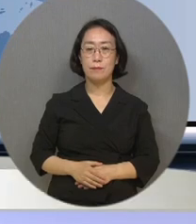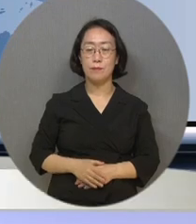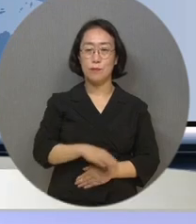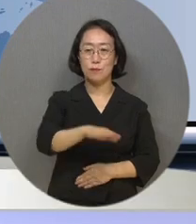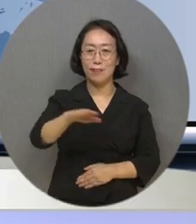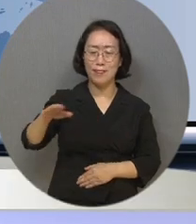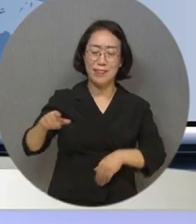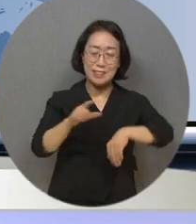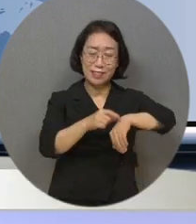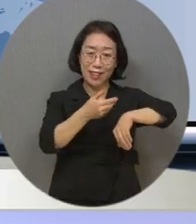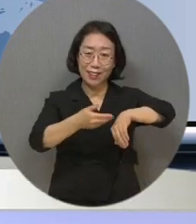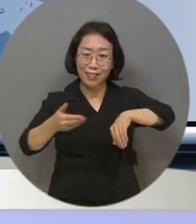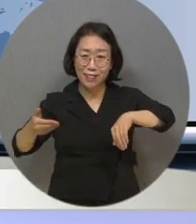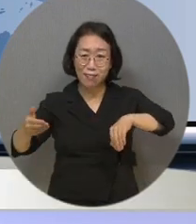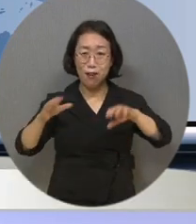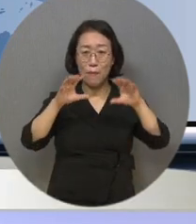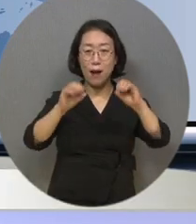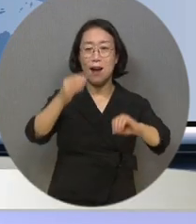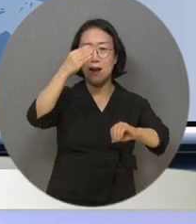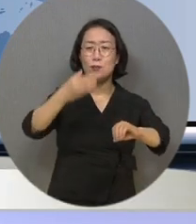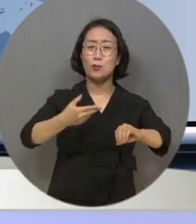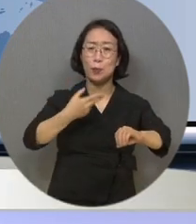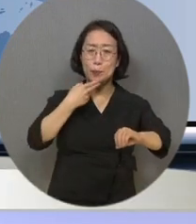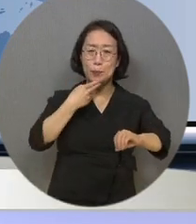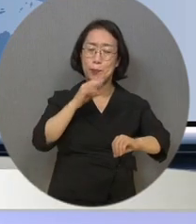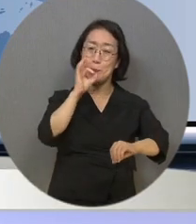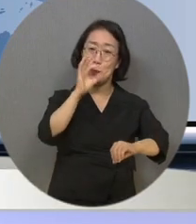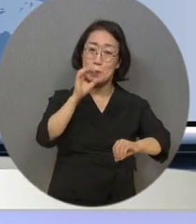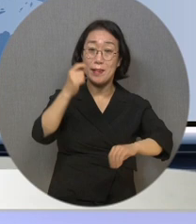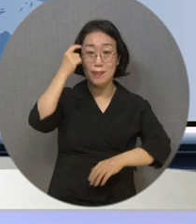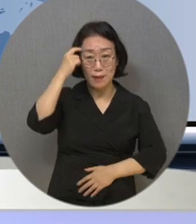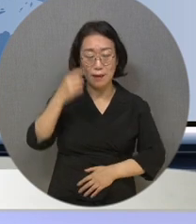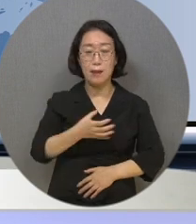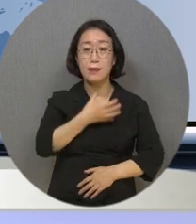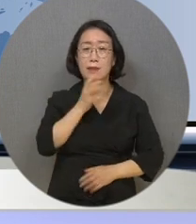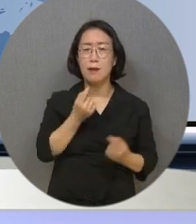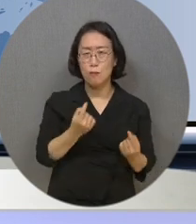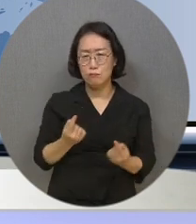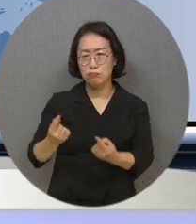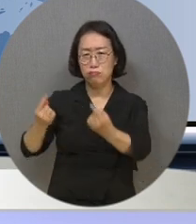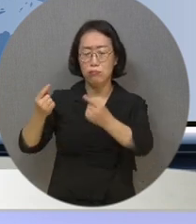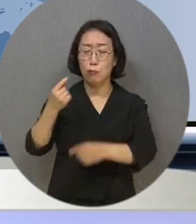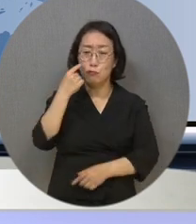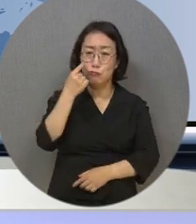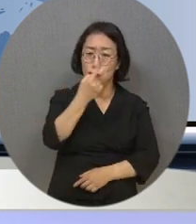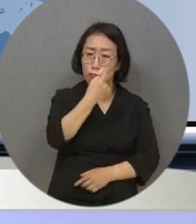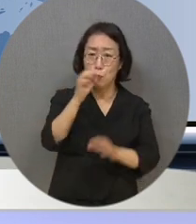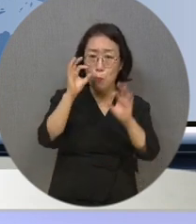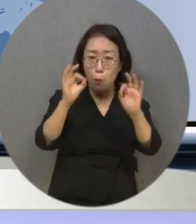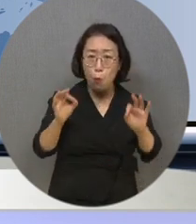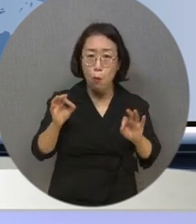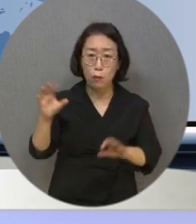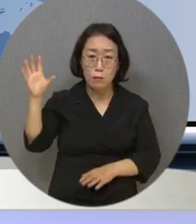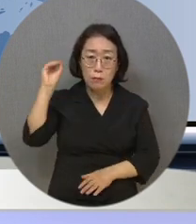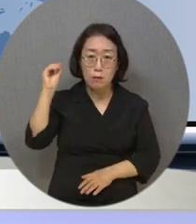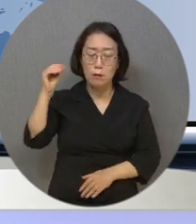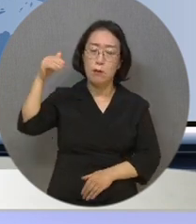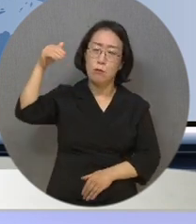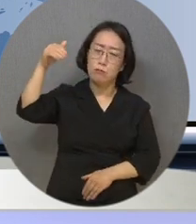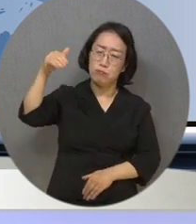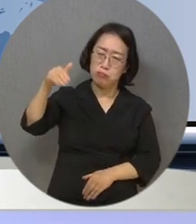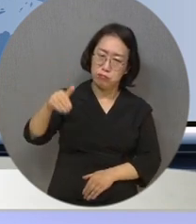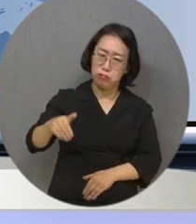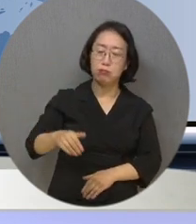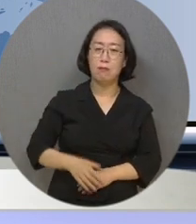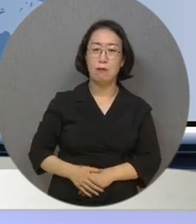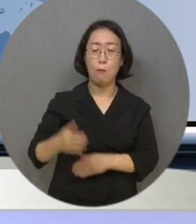우리는 보통 세월을 막을 수 없다고 말하곤 하는데요. 나이가 들수록 눈이 잘 보이지 않게 되고, 소리가 잘 들리지 않게